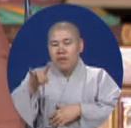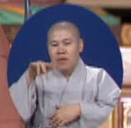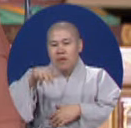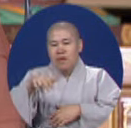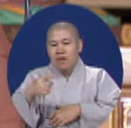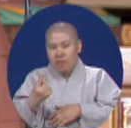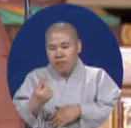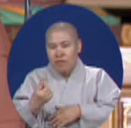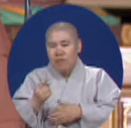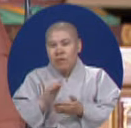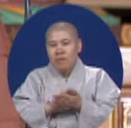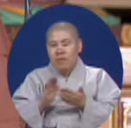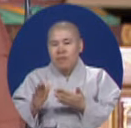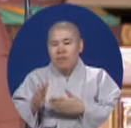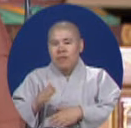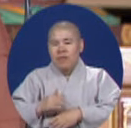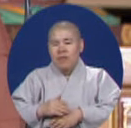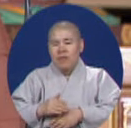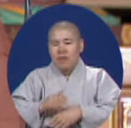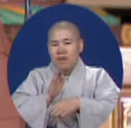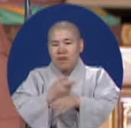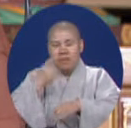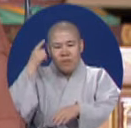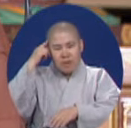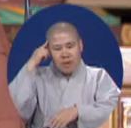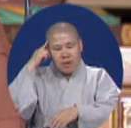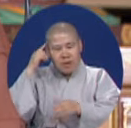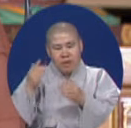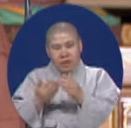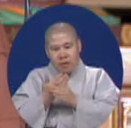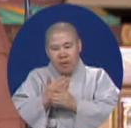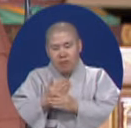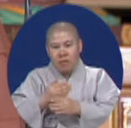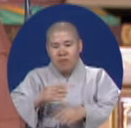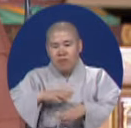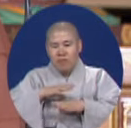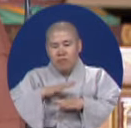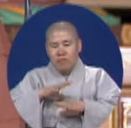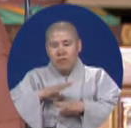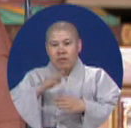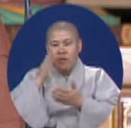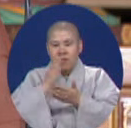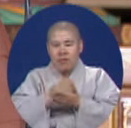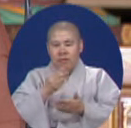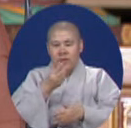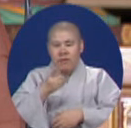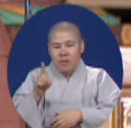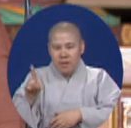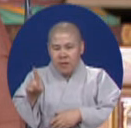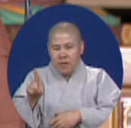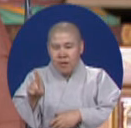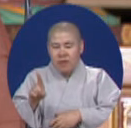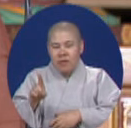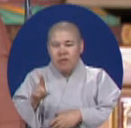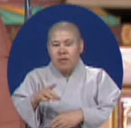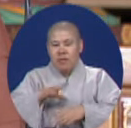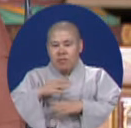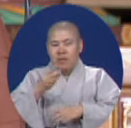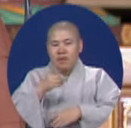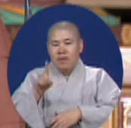불파염기하라. 망념이 일어나는 것을 두려워하지 말아라. 두려울 파자가 있는데요. 이